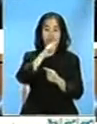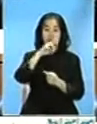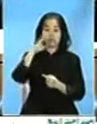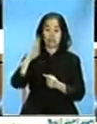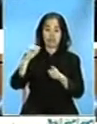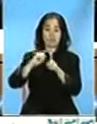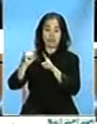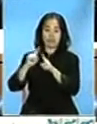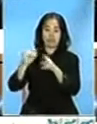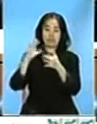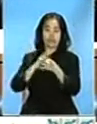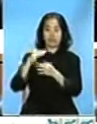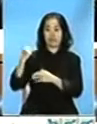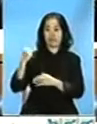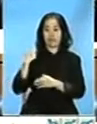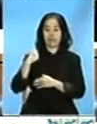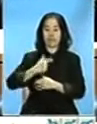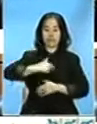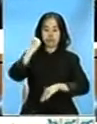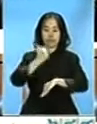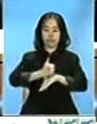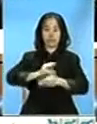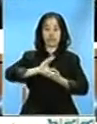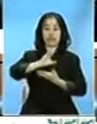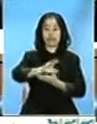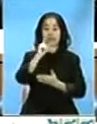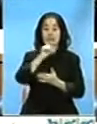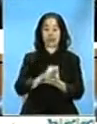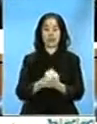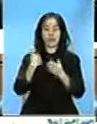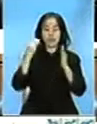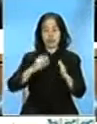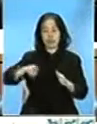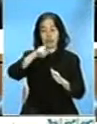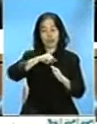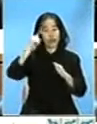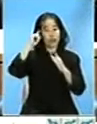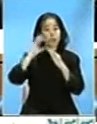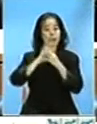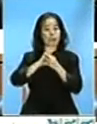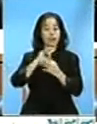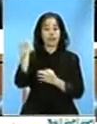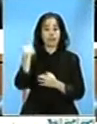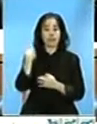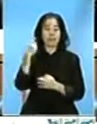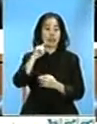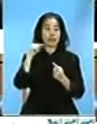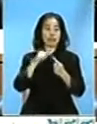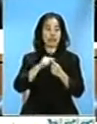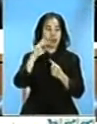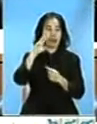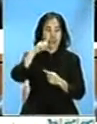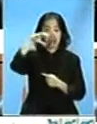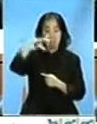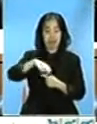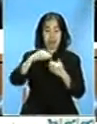ของอำนาจทุนเนี่ยหลายคนกังวลกันค่อนข้างมากครับท่านประธานว่าสภานี้จะเป็นส